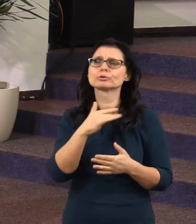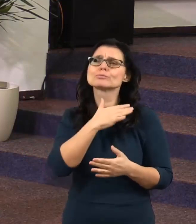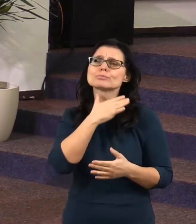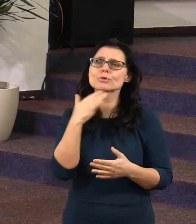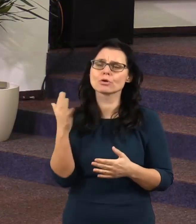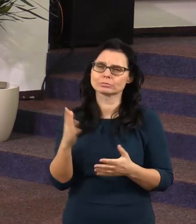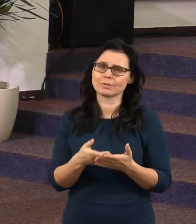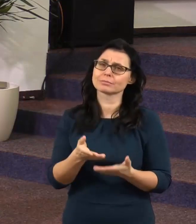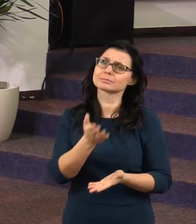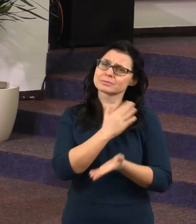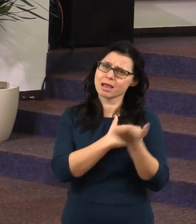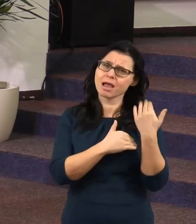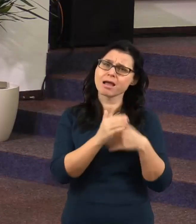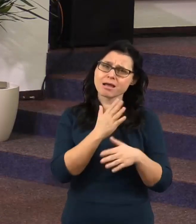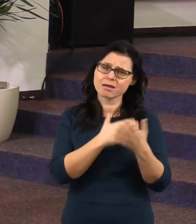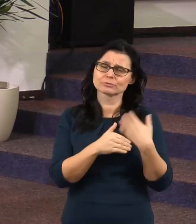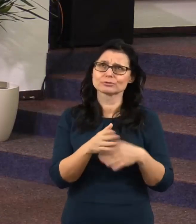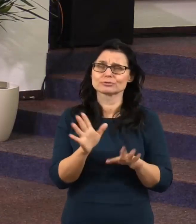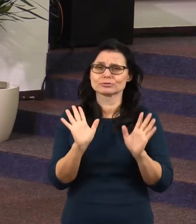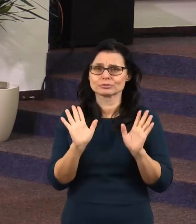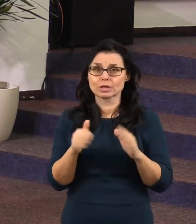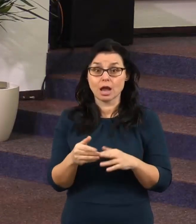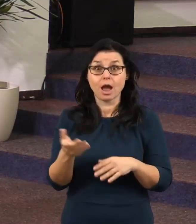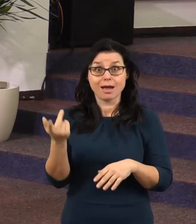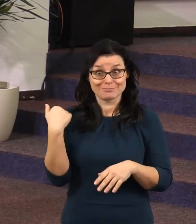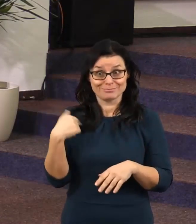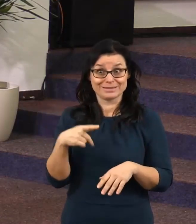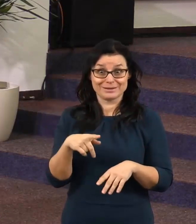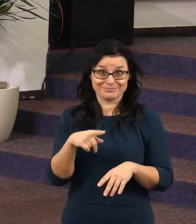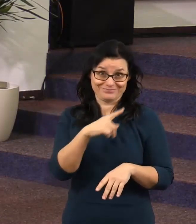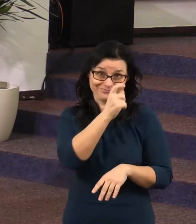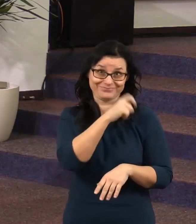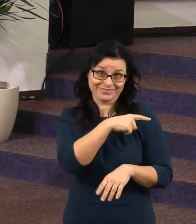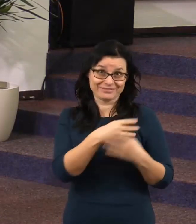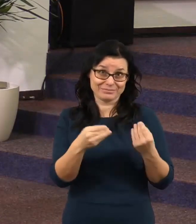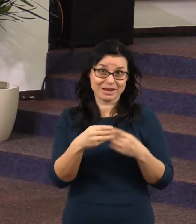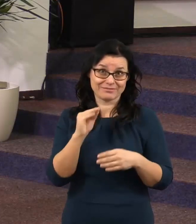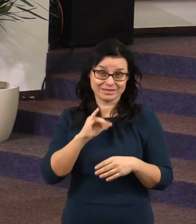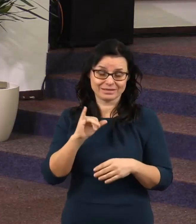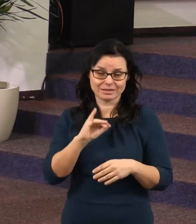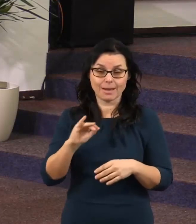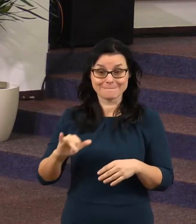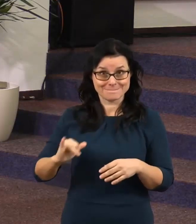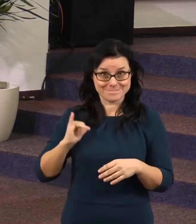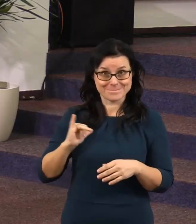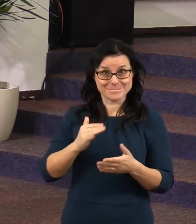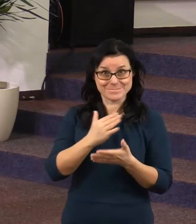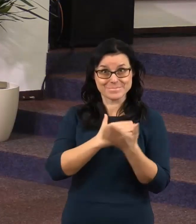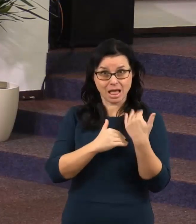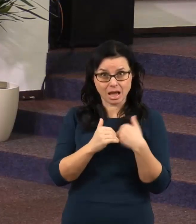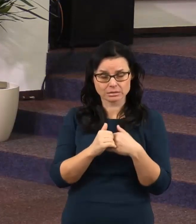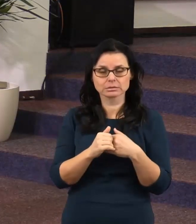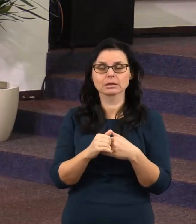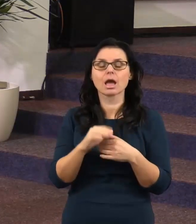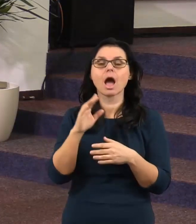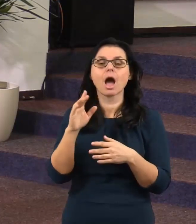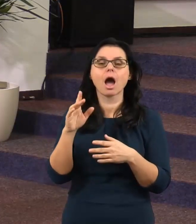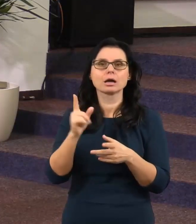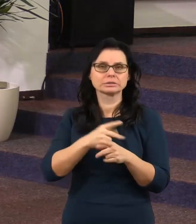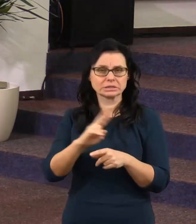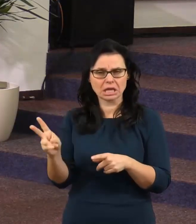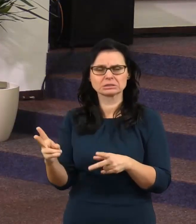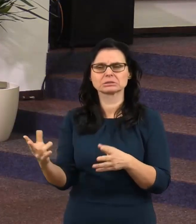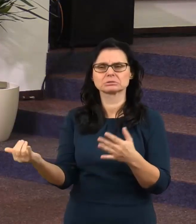jak to bývalo kdysi, když jsem já byl mladý a když se někteří do mě pouštěli